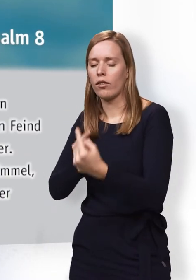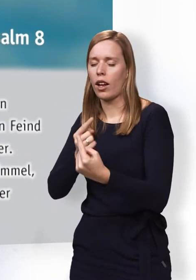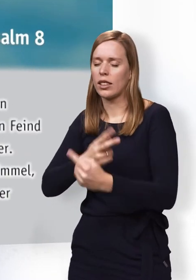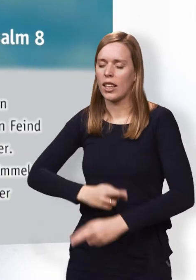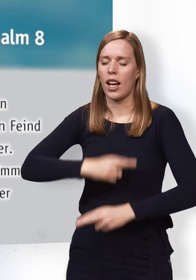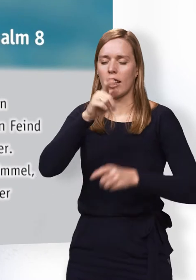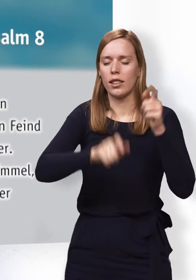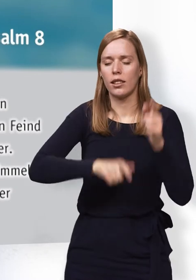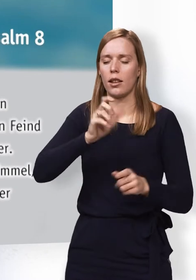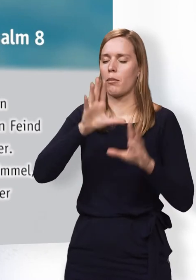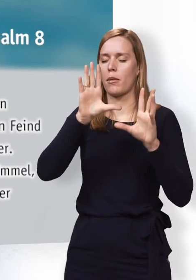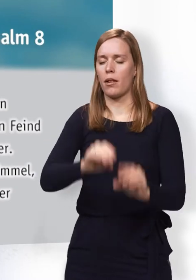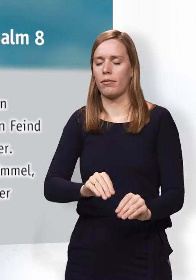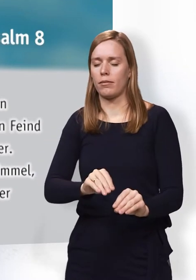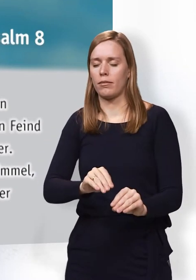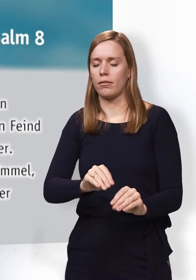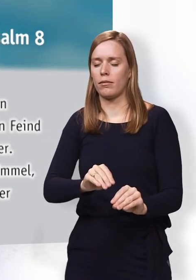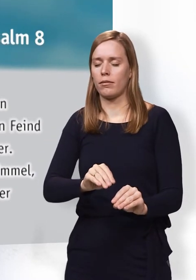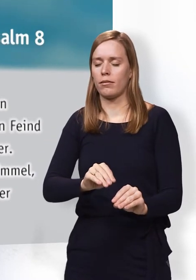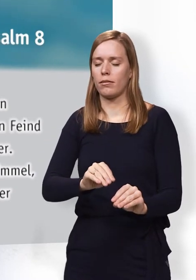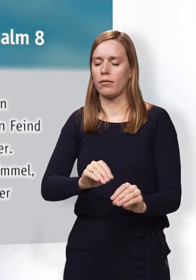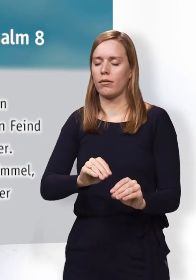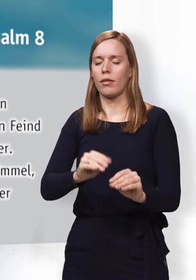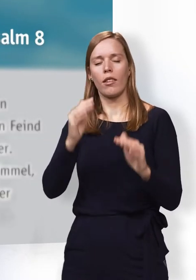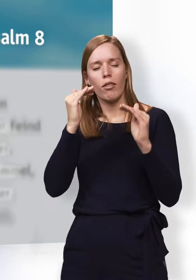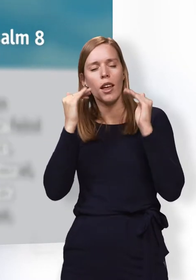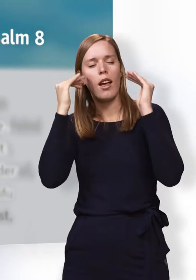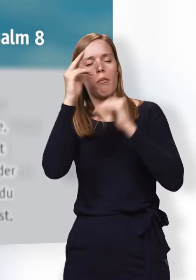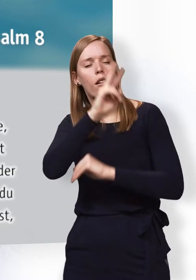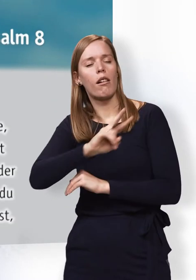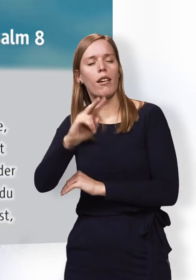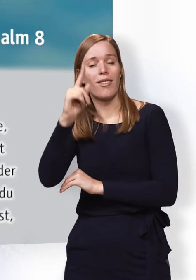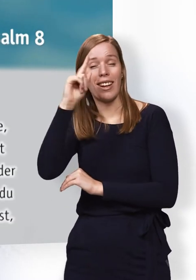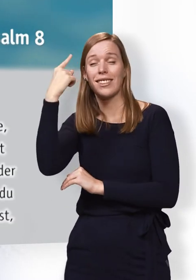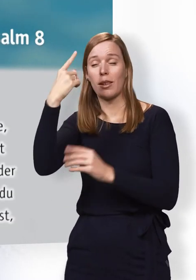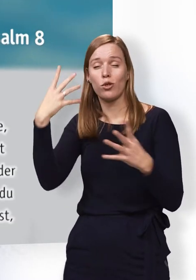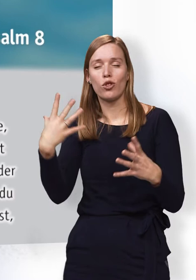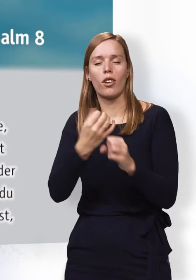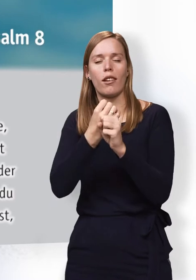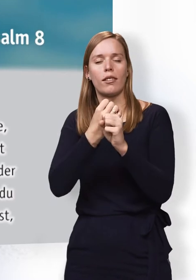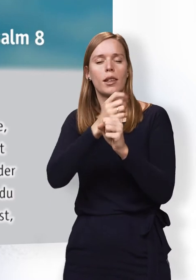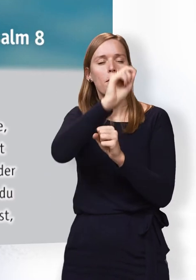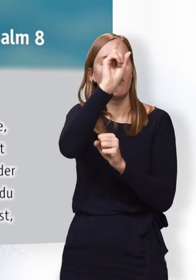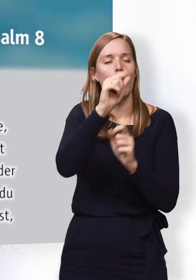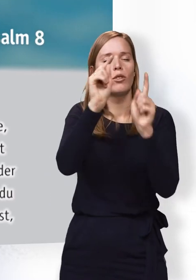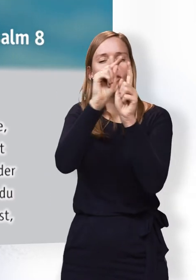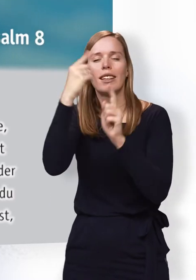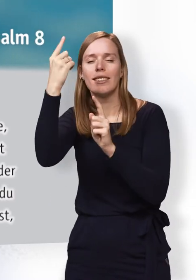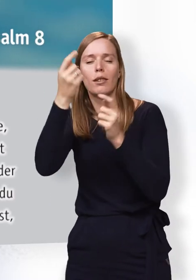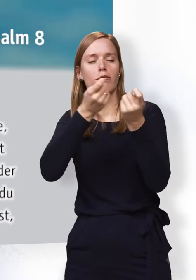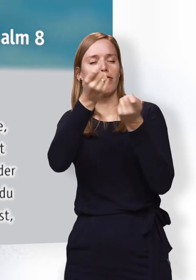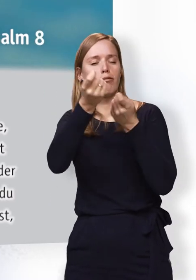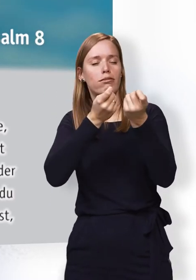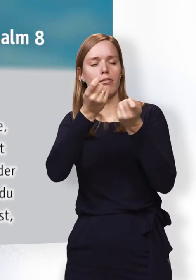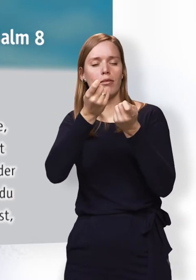Rächer. Sehe ich die Himmel, das Werk deiner Finger, den Mond und die Sterne, die du bereitet hast, was ist